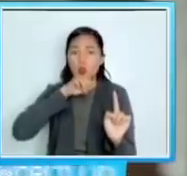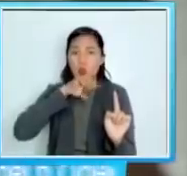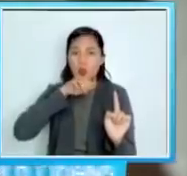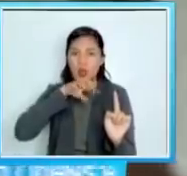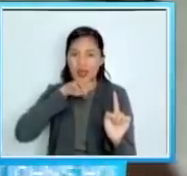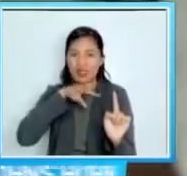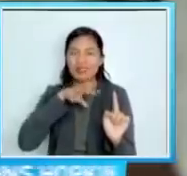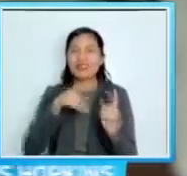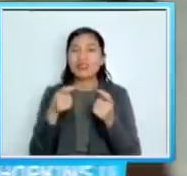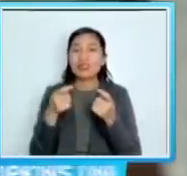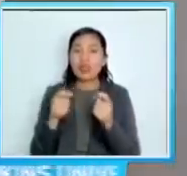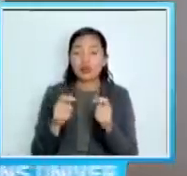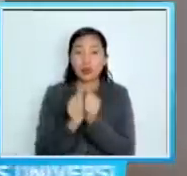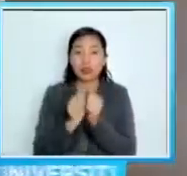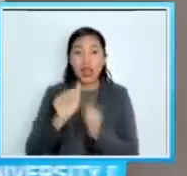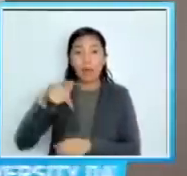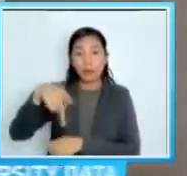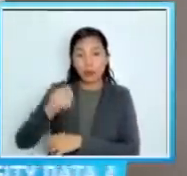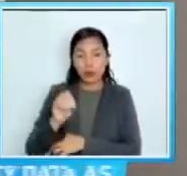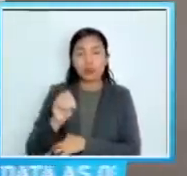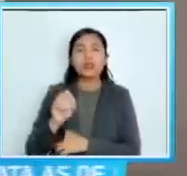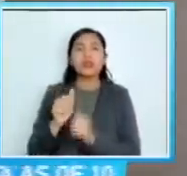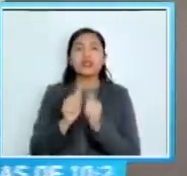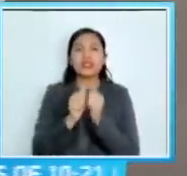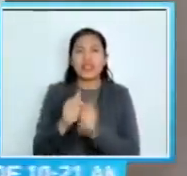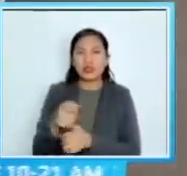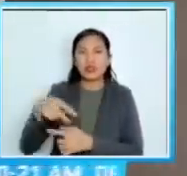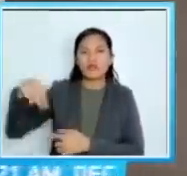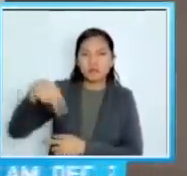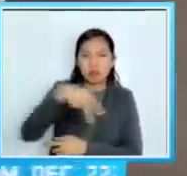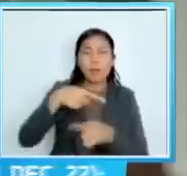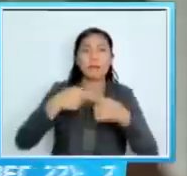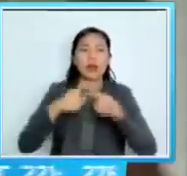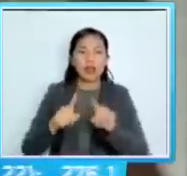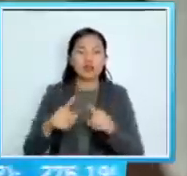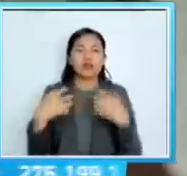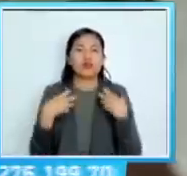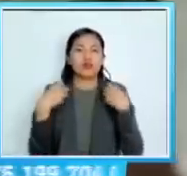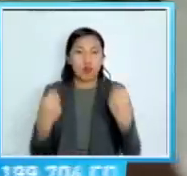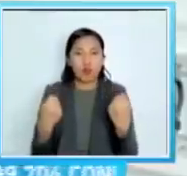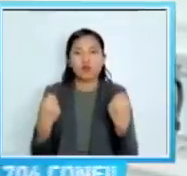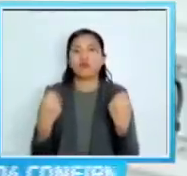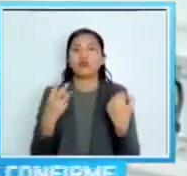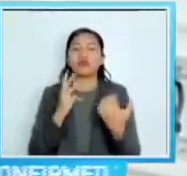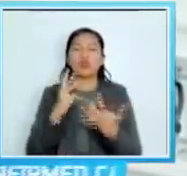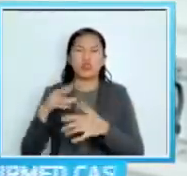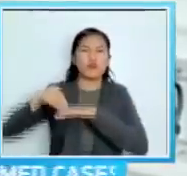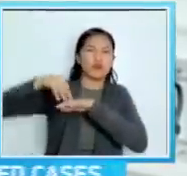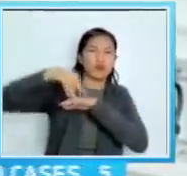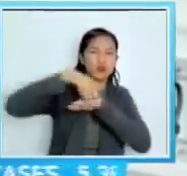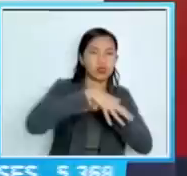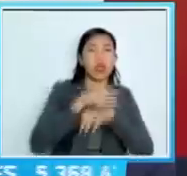kasama ang apo na si Grace Ann. Pero natangay ang maglola ng malakas na agos ng tubig. Nakaligtas ang apo pero hindi pinalad ang